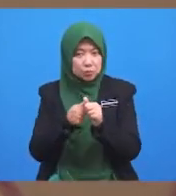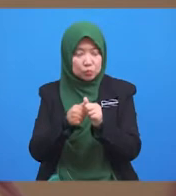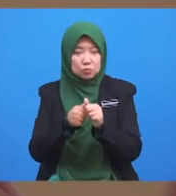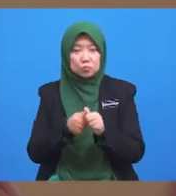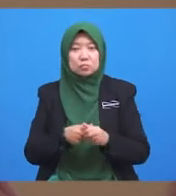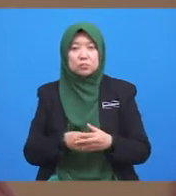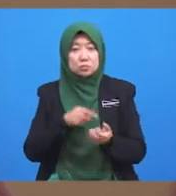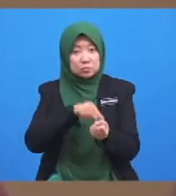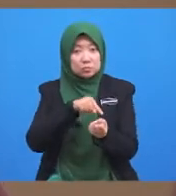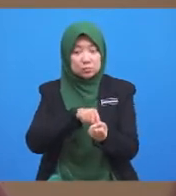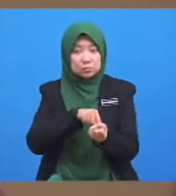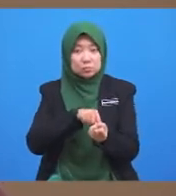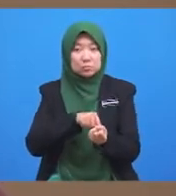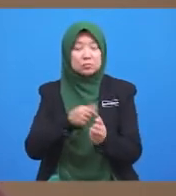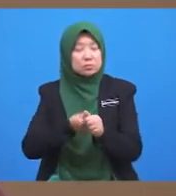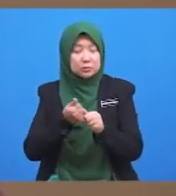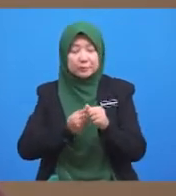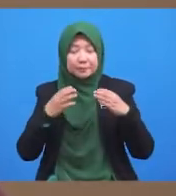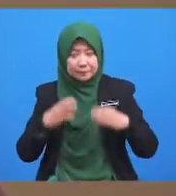kondisi otot-otot setiap pelanggan.